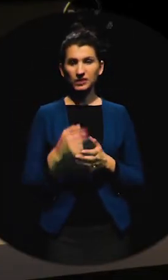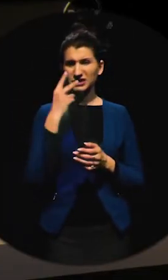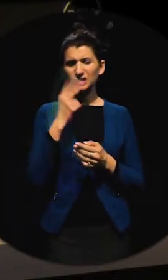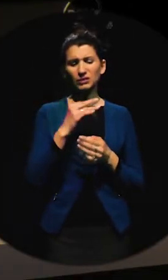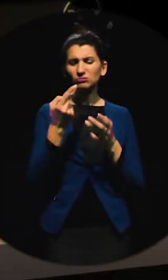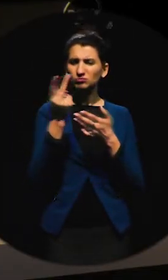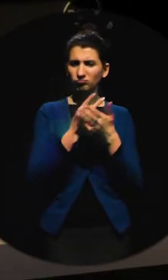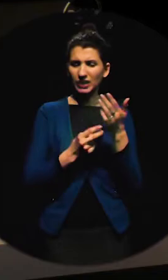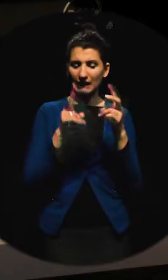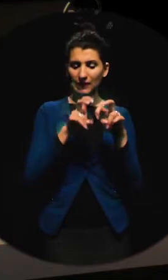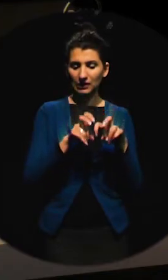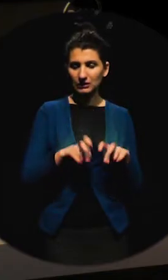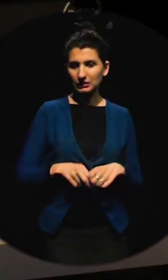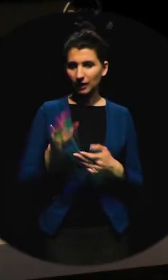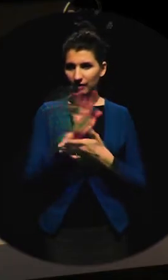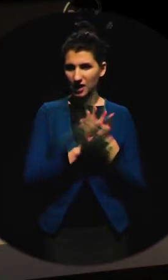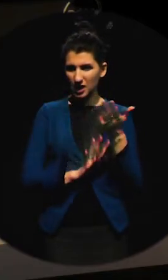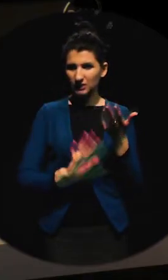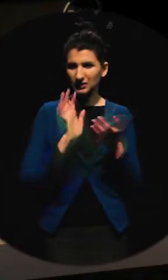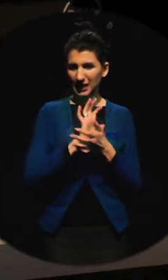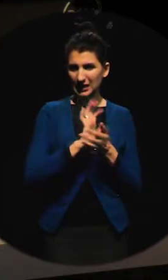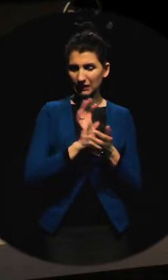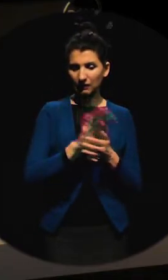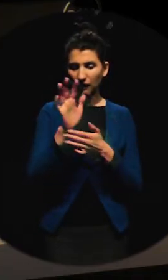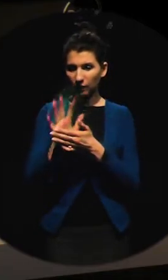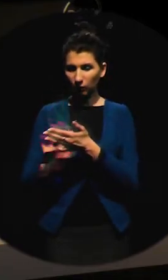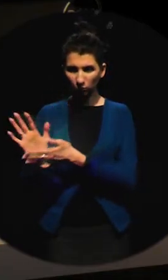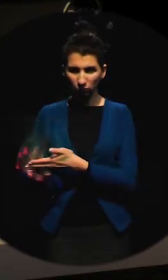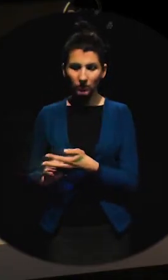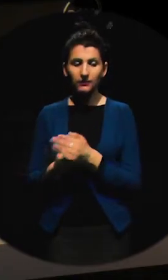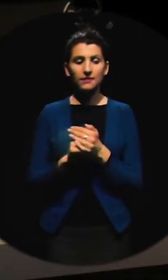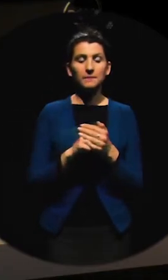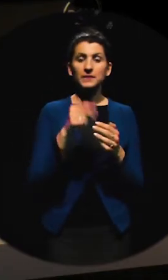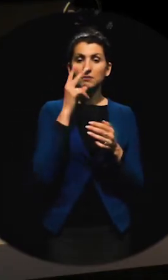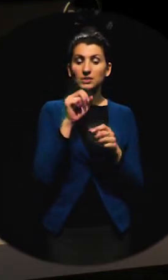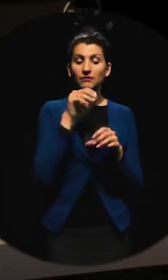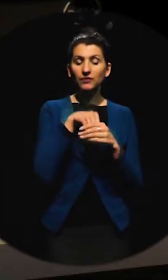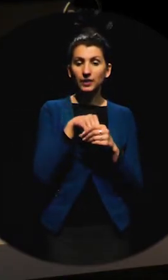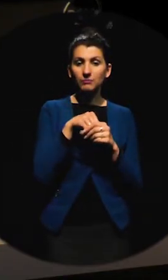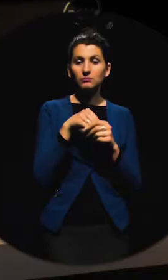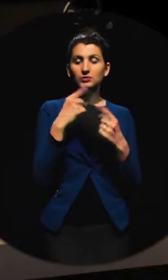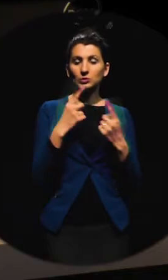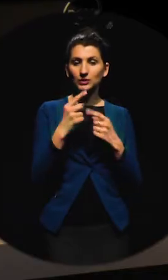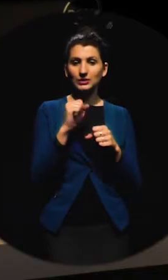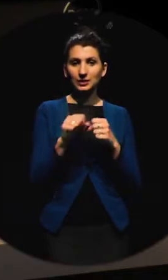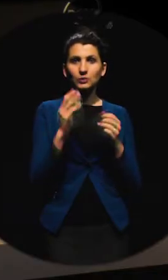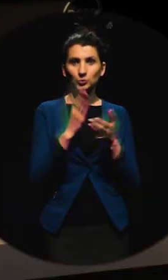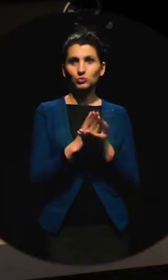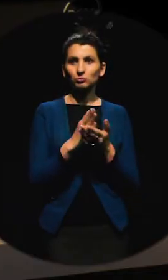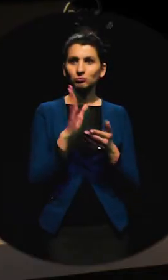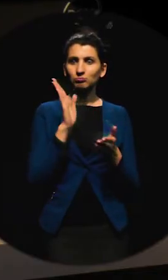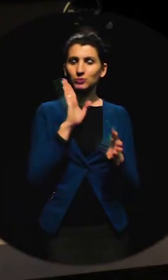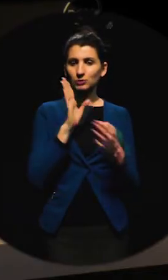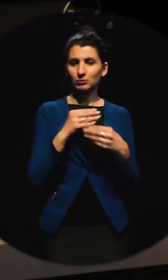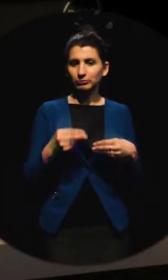treści dzienników, że jesteśmy w tym momencie dużo dalej